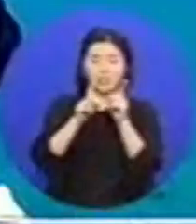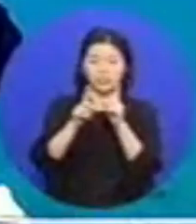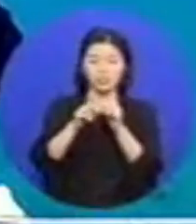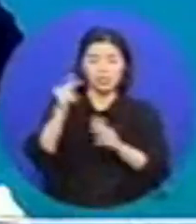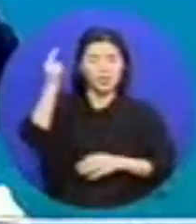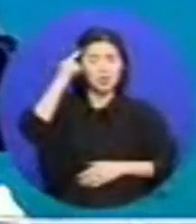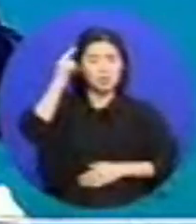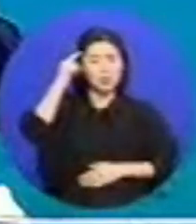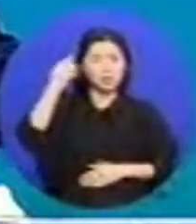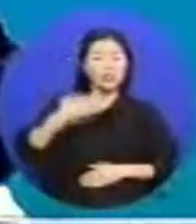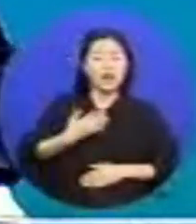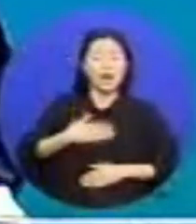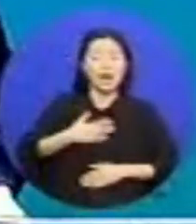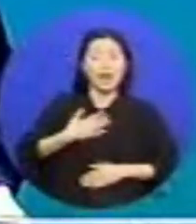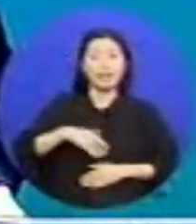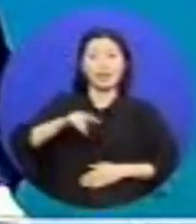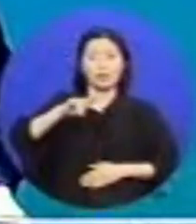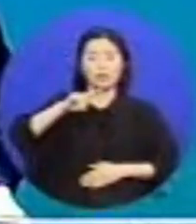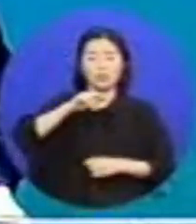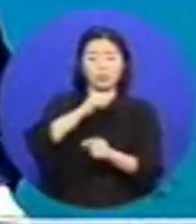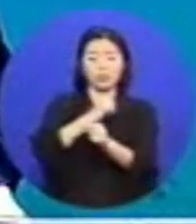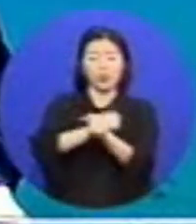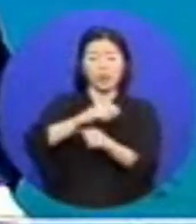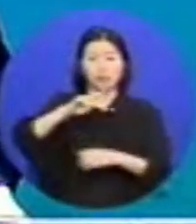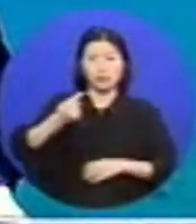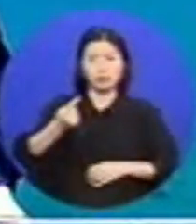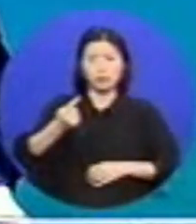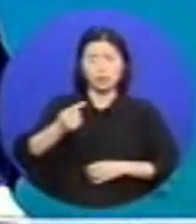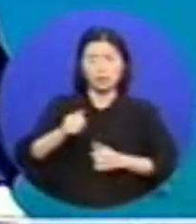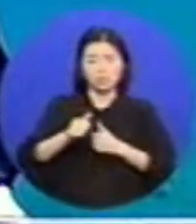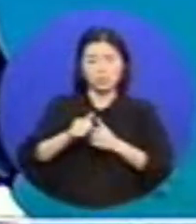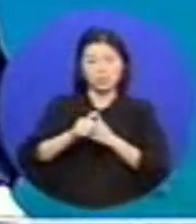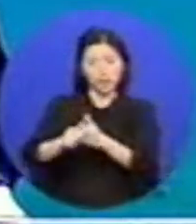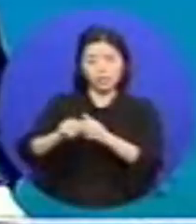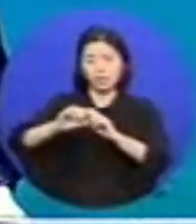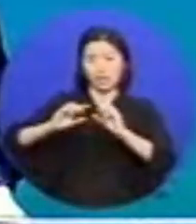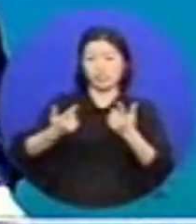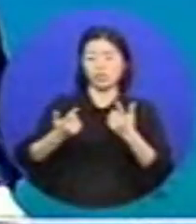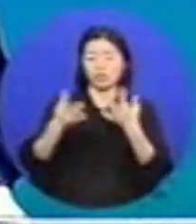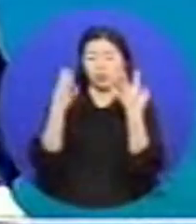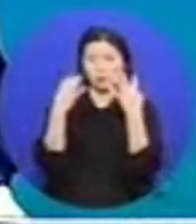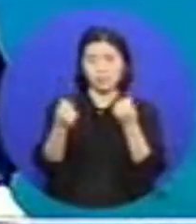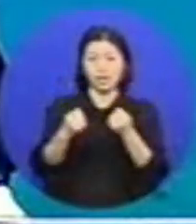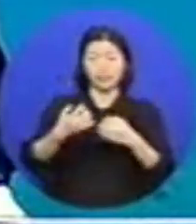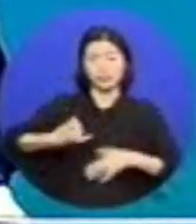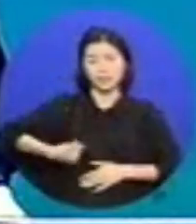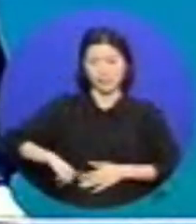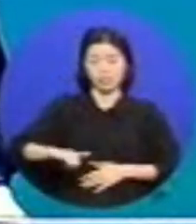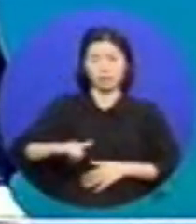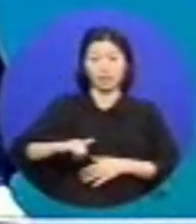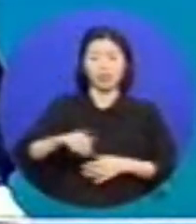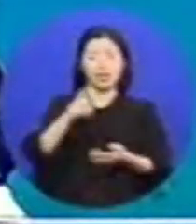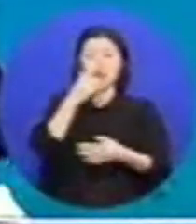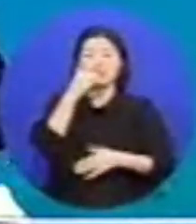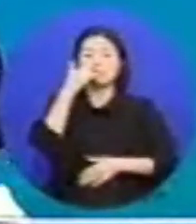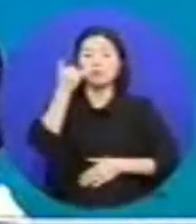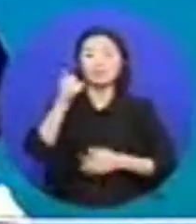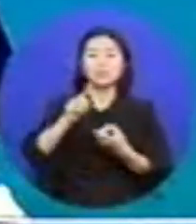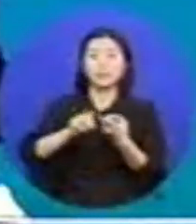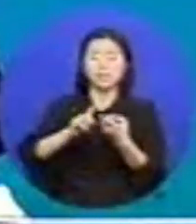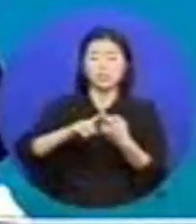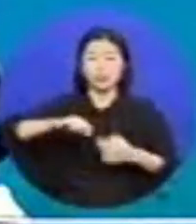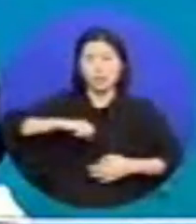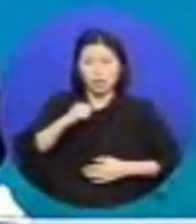머리로 안다고 그대로 사라지는 게 아니라는 거죠. 많은 자녀들이 부모님에 대해서